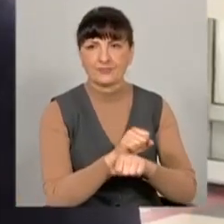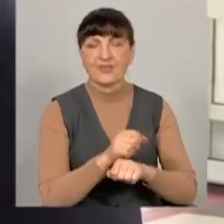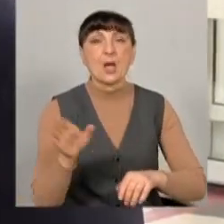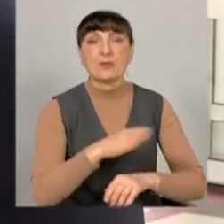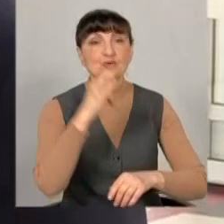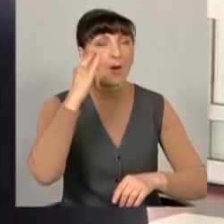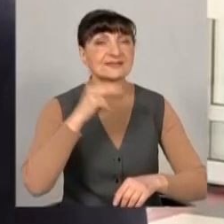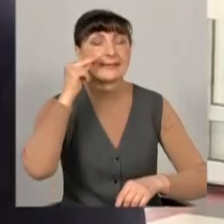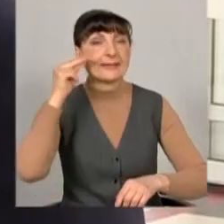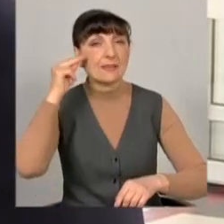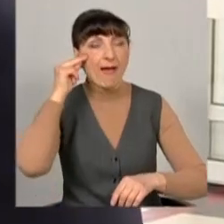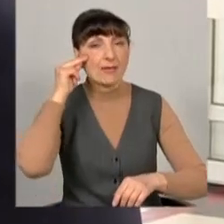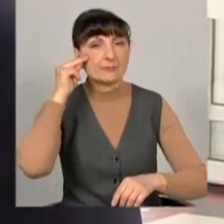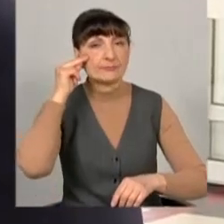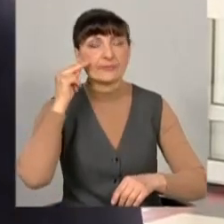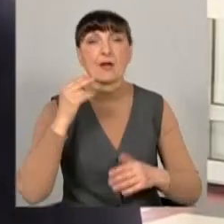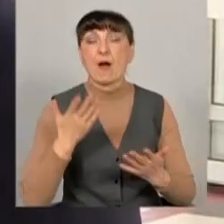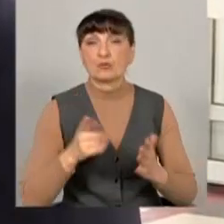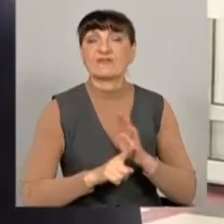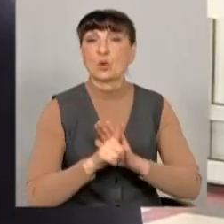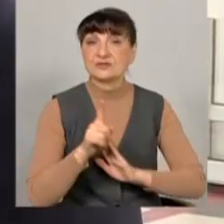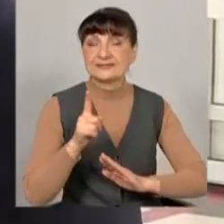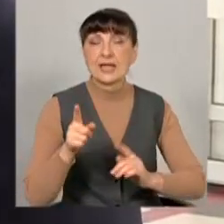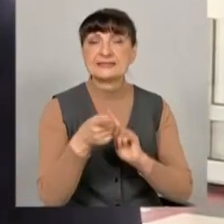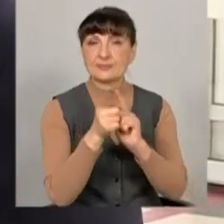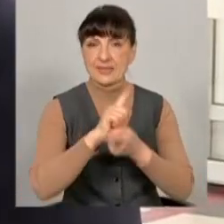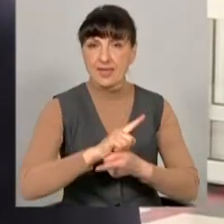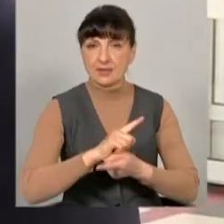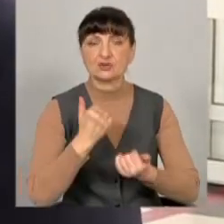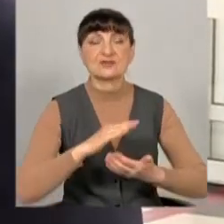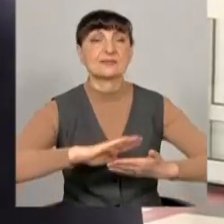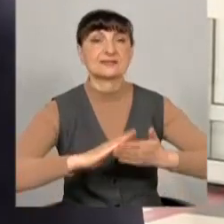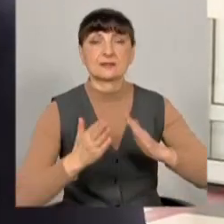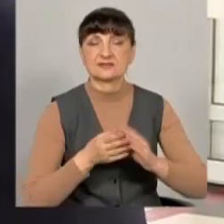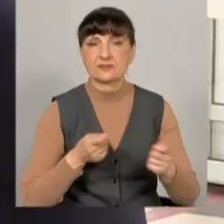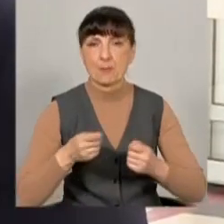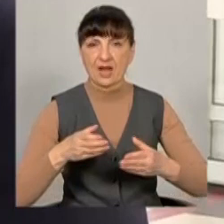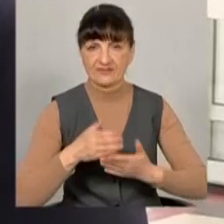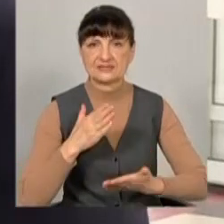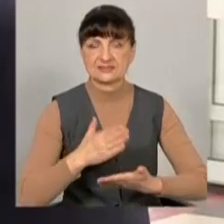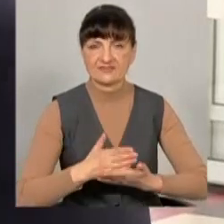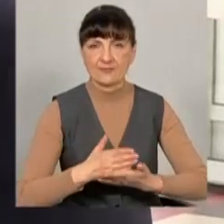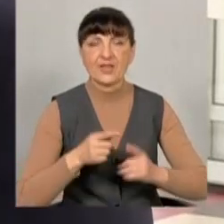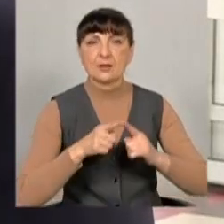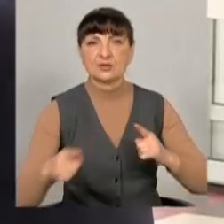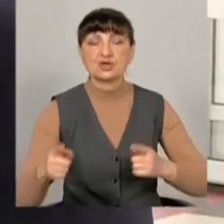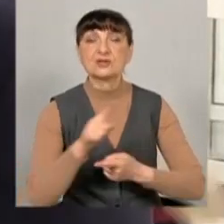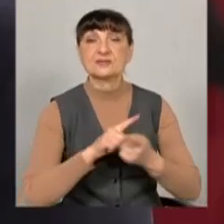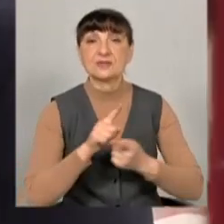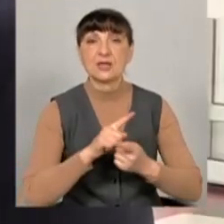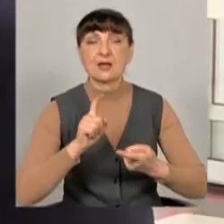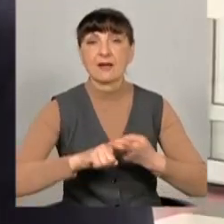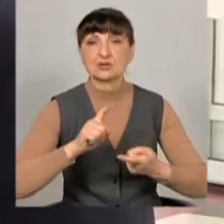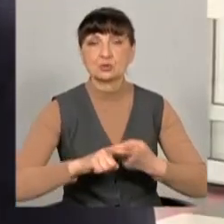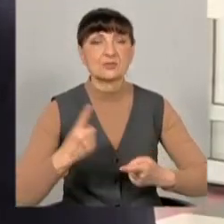и Китайской Народной Республикой вносятся изменения, они сейчас на согласовании в правительстве. Ближайшие изменения должны коснуться в